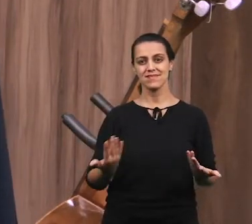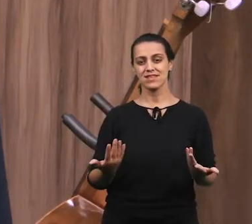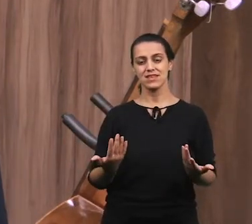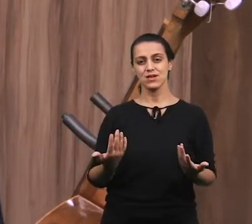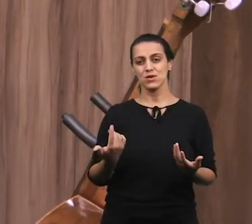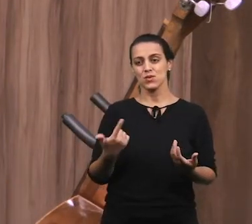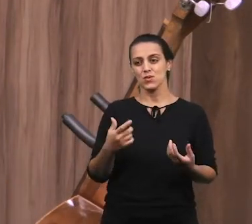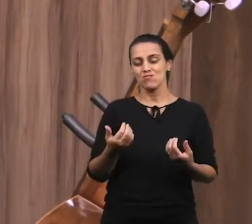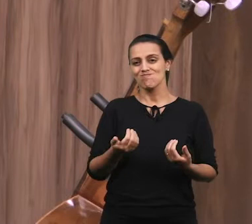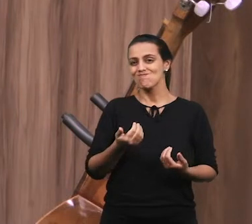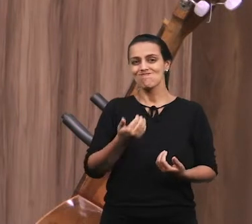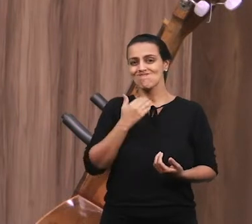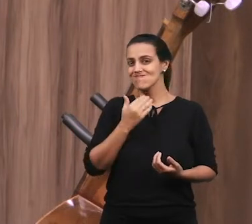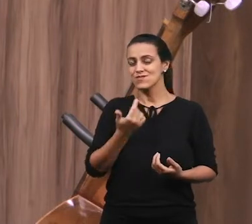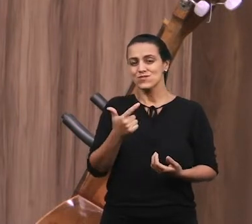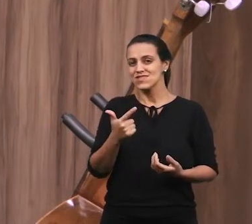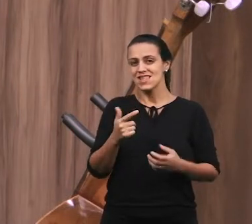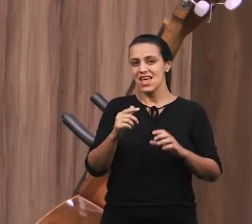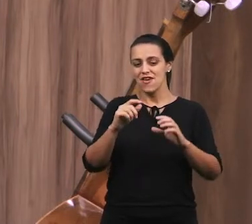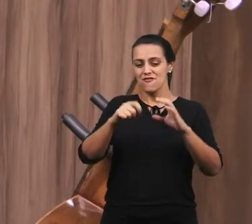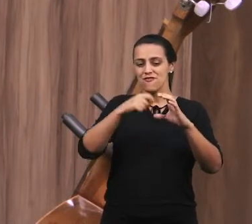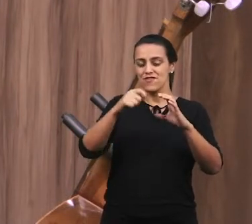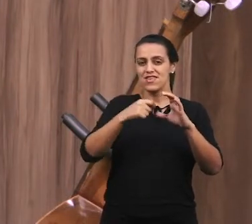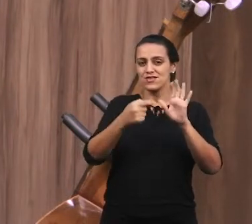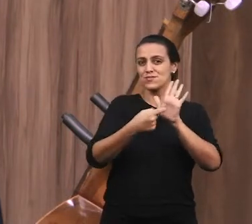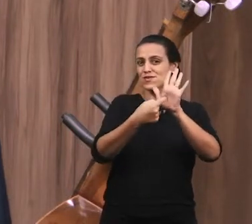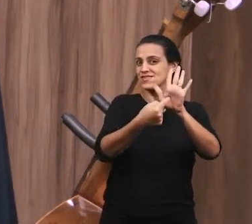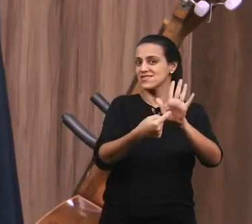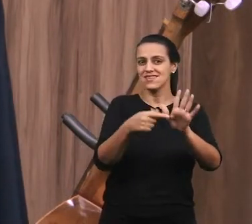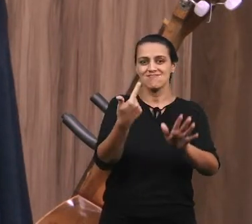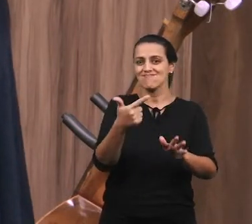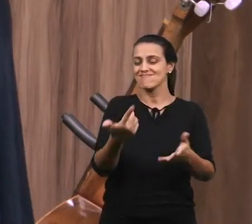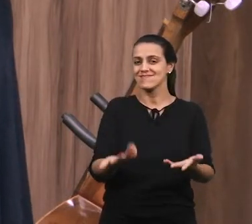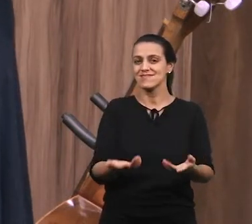смогли поделиться нашими видео, потому что